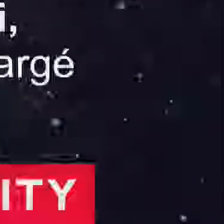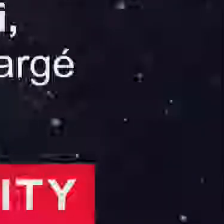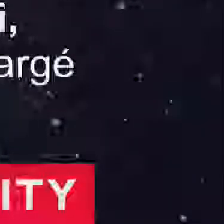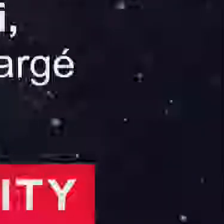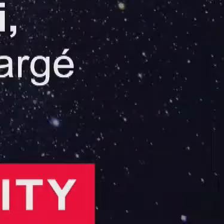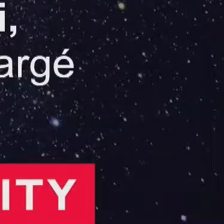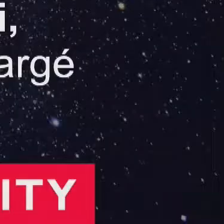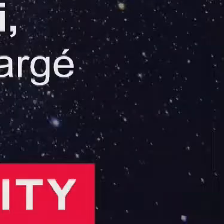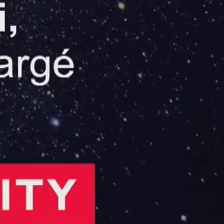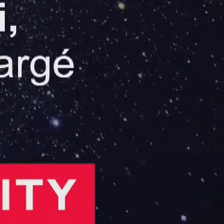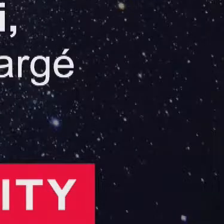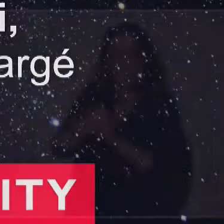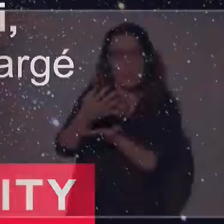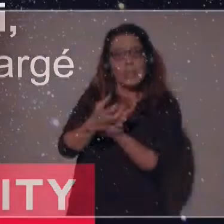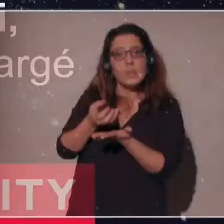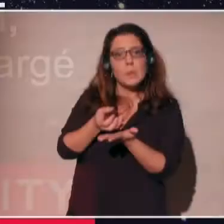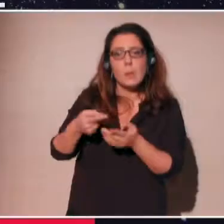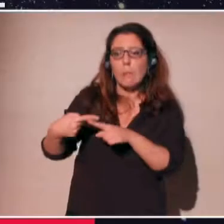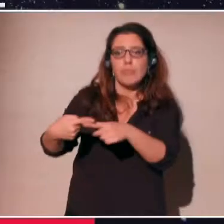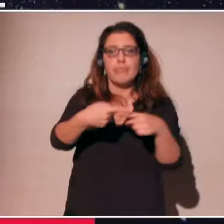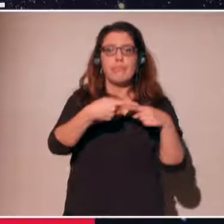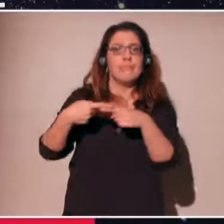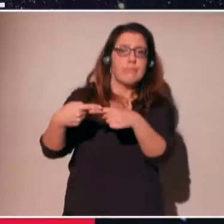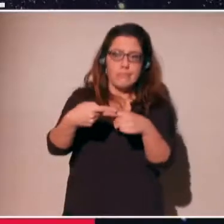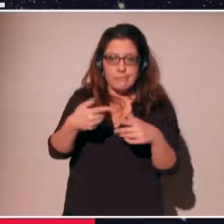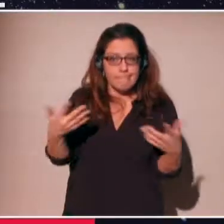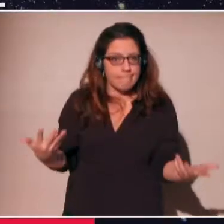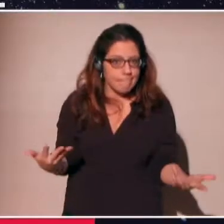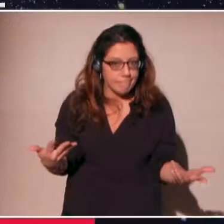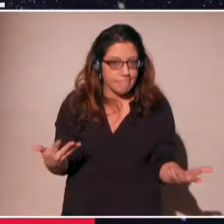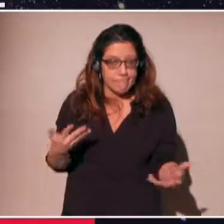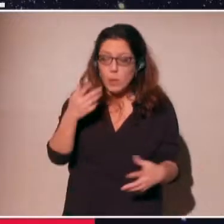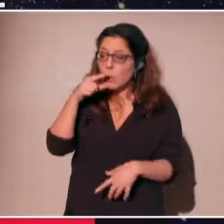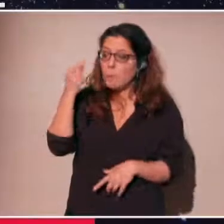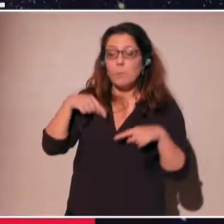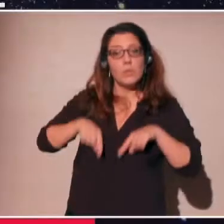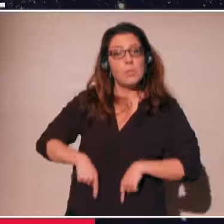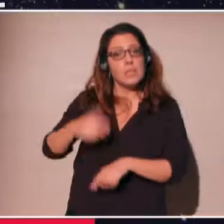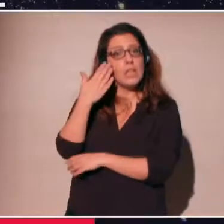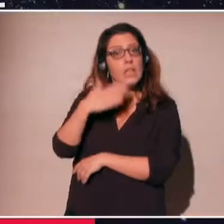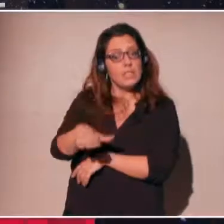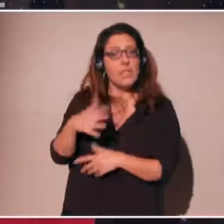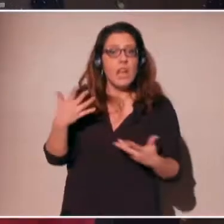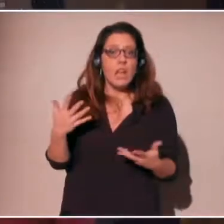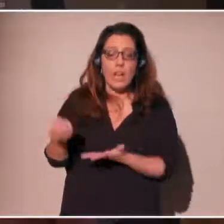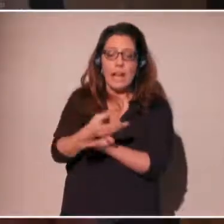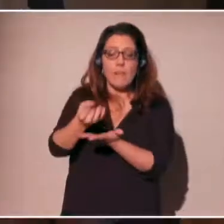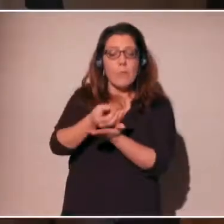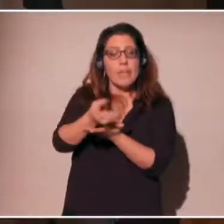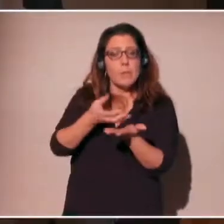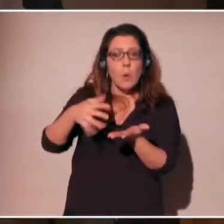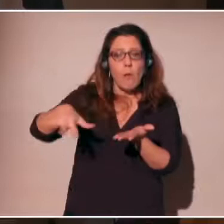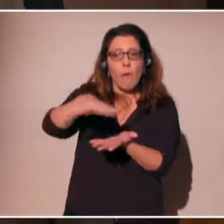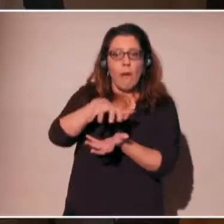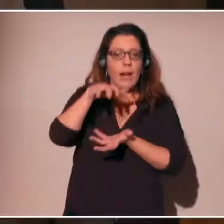au partage de données. Au partage de données, monsieur le ministre, on le sait, les données sont le fuel de l'intelligence artificielle